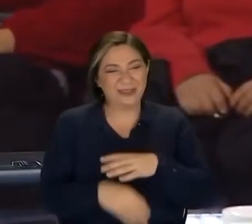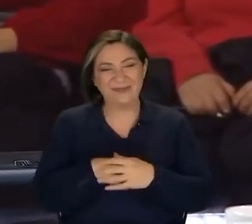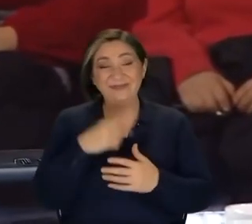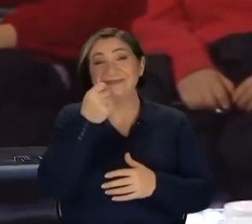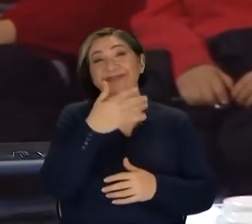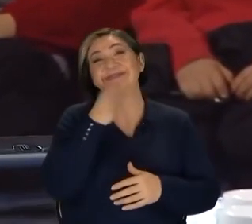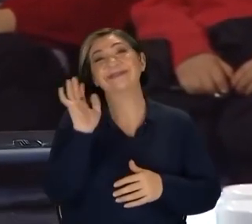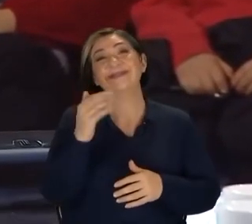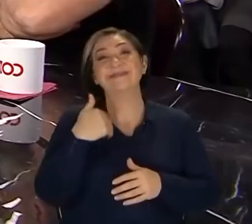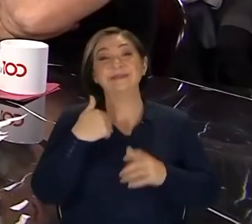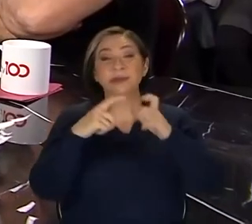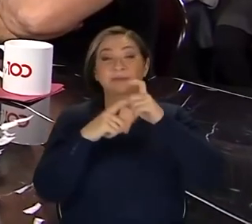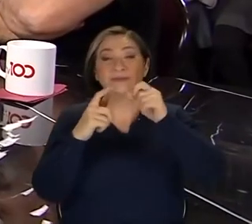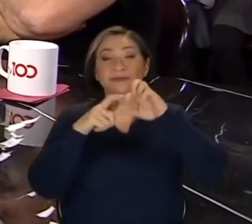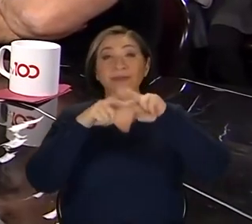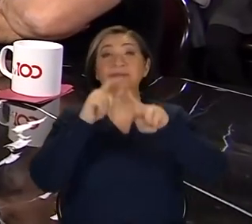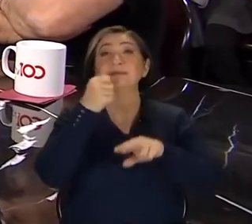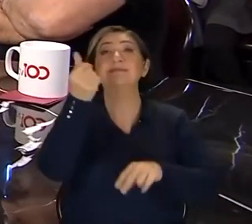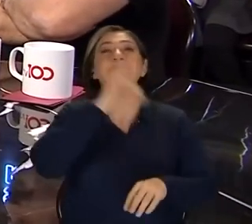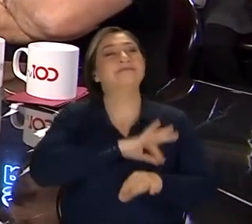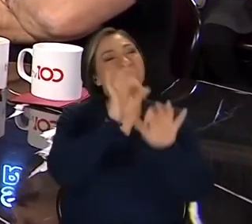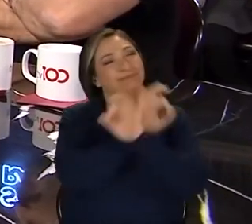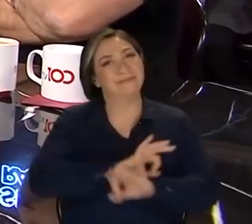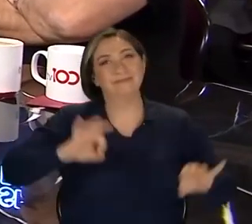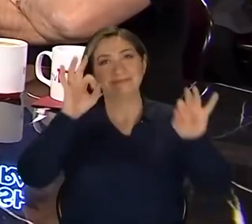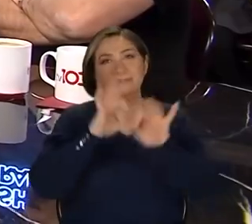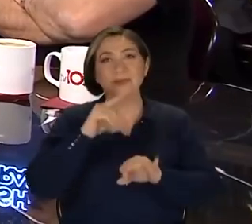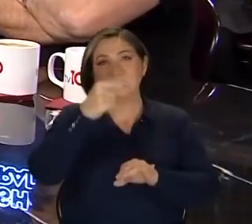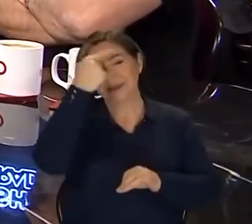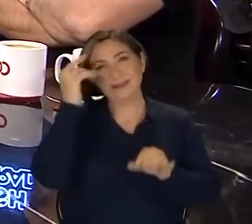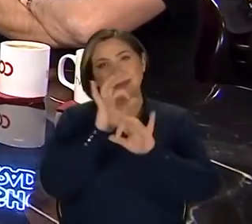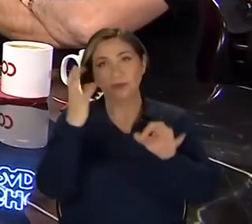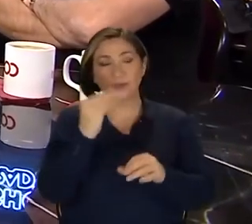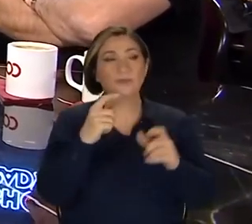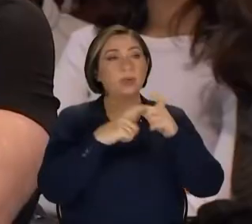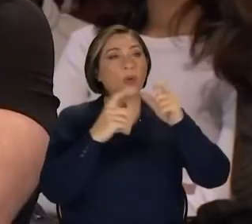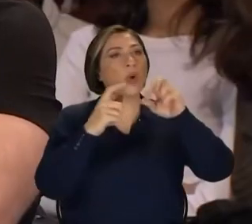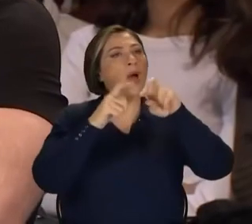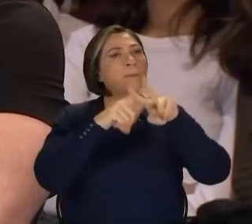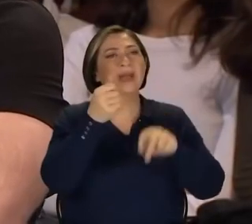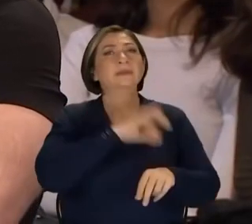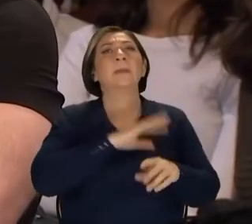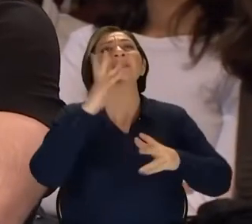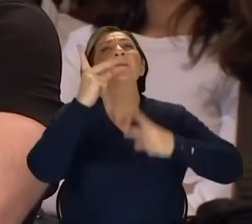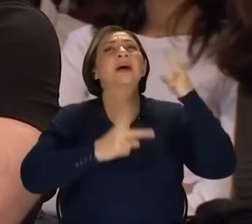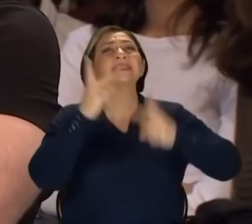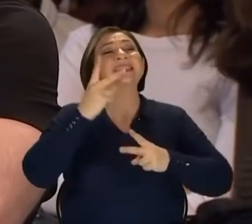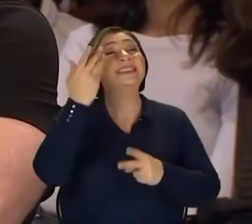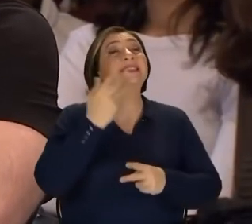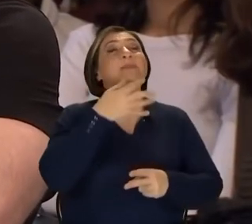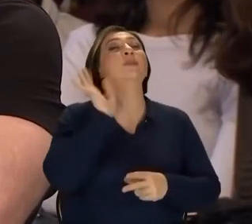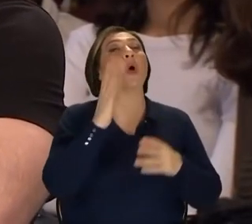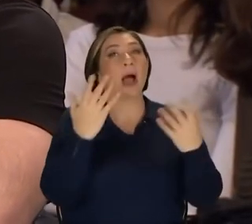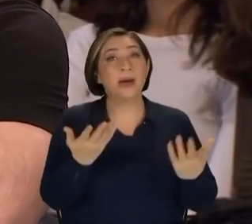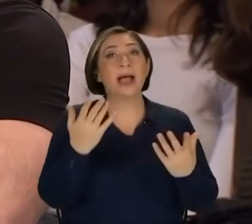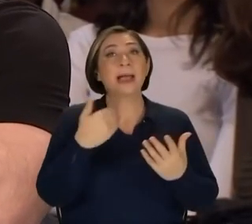Parayı ben bilmiyorum. Ben Gora'dan mesela hiç para kazanmadım diyebilirim. Fakat evet. Orada bir şanssızlıklar oldu. Gora'dan hiç para kazan... Ya bazen seyirci bilmiyor bu